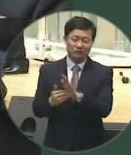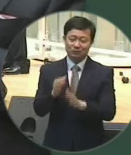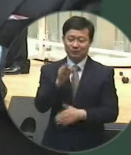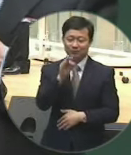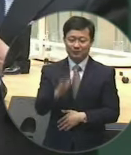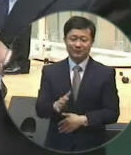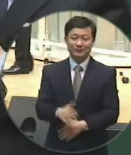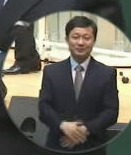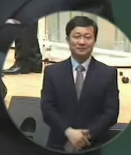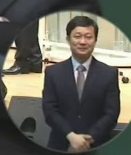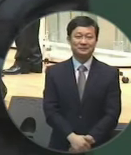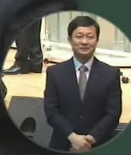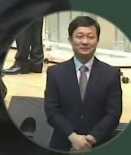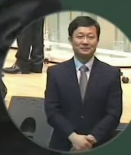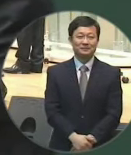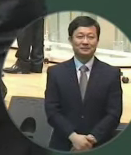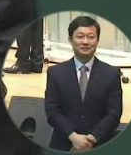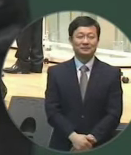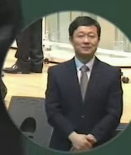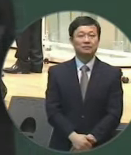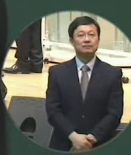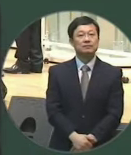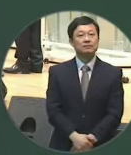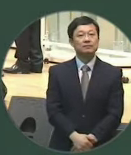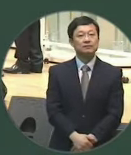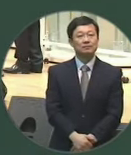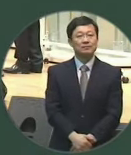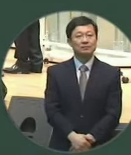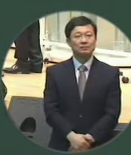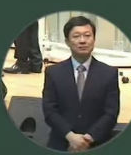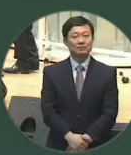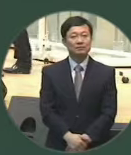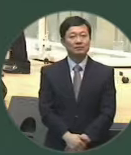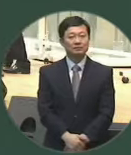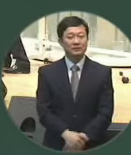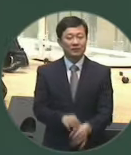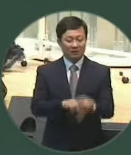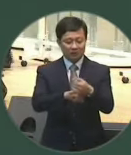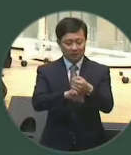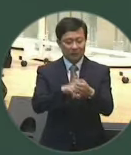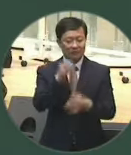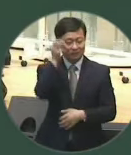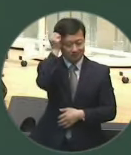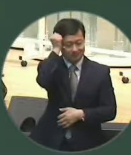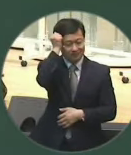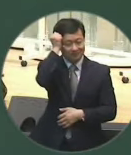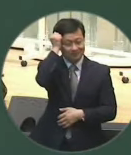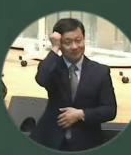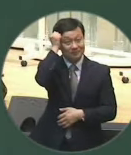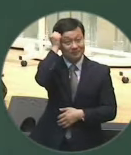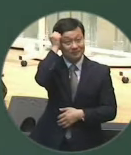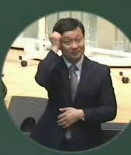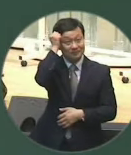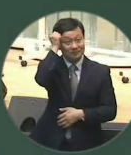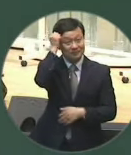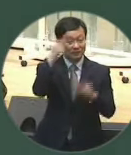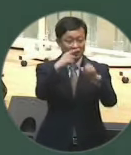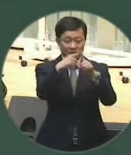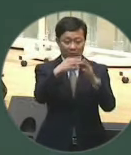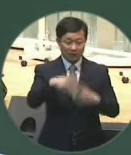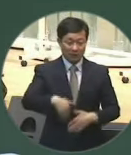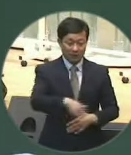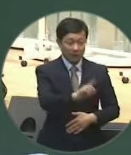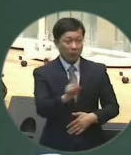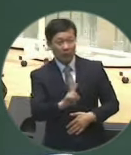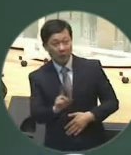their descendants did not know that they were being destroyed for 2,000 years in terrible ways. 꼭 기억해야 됩니다. Always remember that. 그러니까 우리 중인자도 이렇게 생각하면 교회 가서 내가 뭐